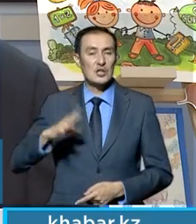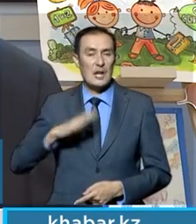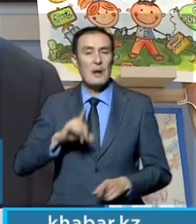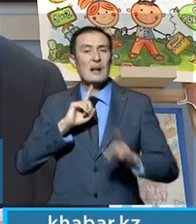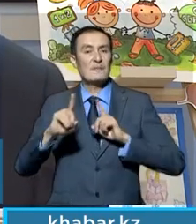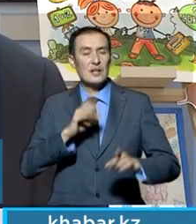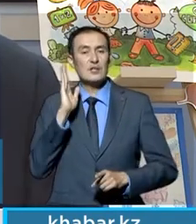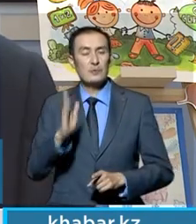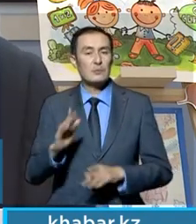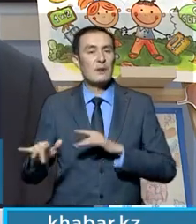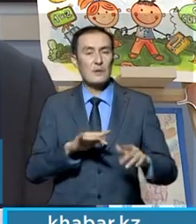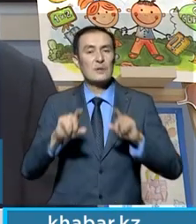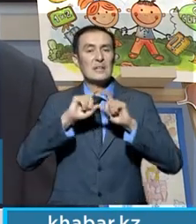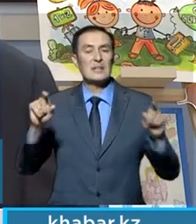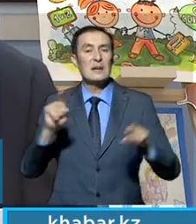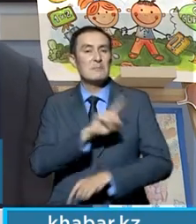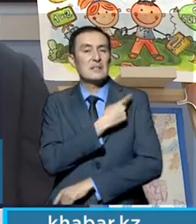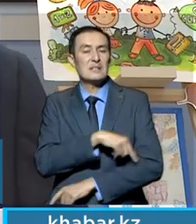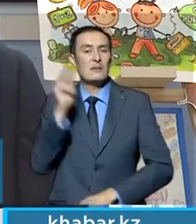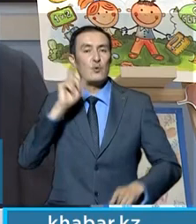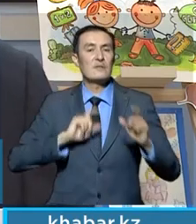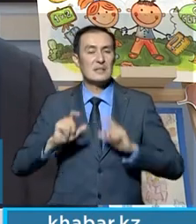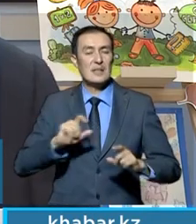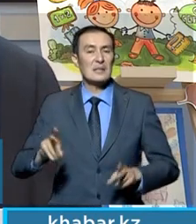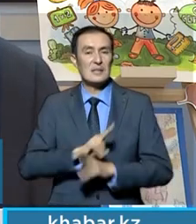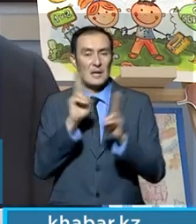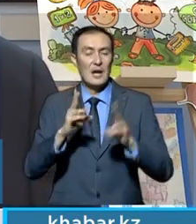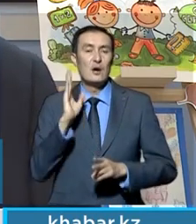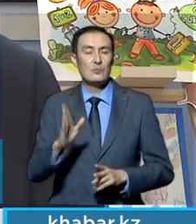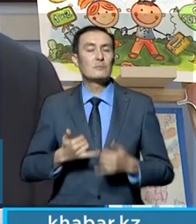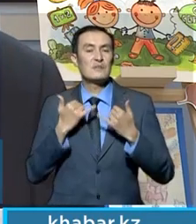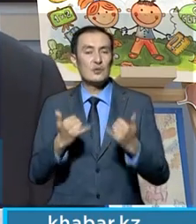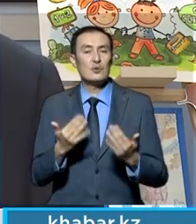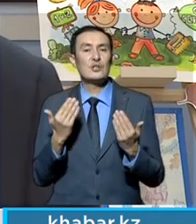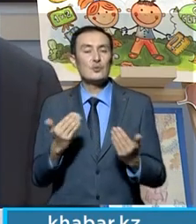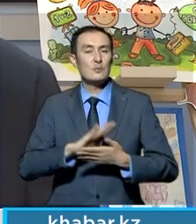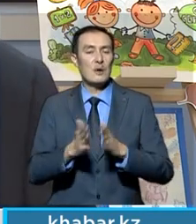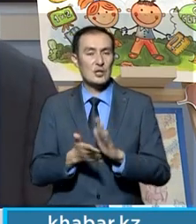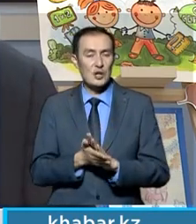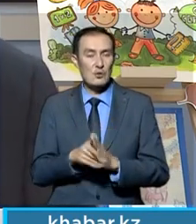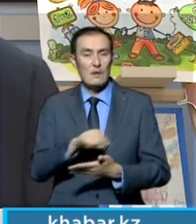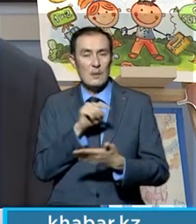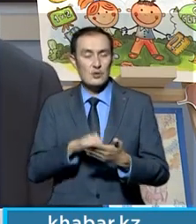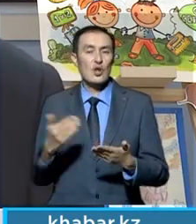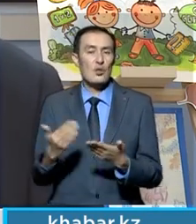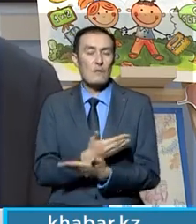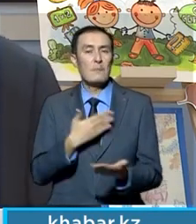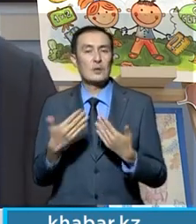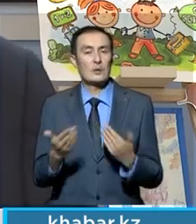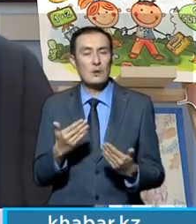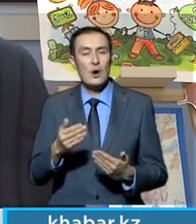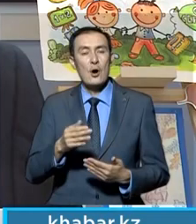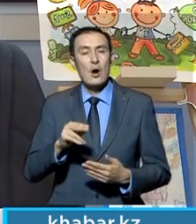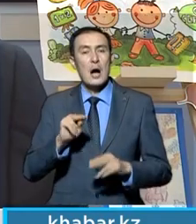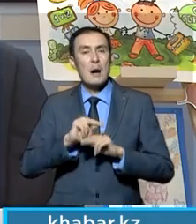конференцию, которая будет проведена под эгидой медицинского университета Астаны. Она будет посвящена текущему положению дел и новым подходам к